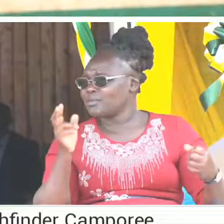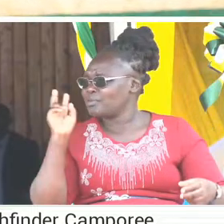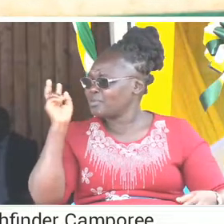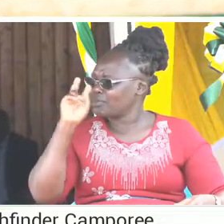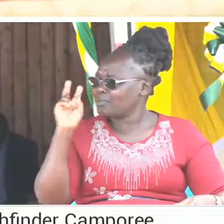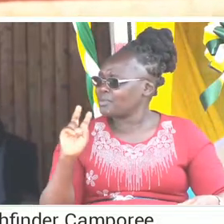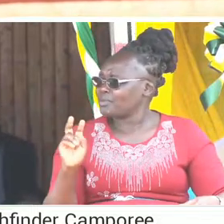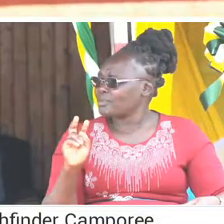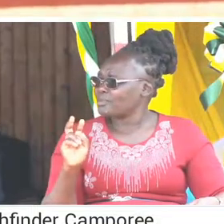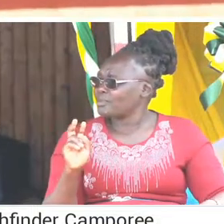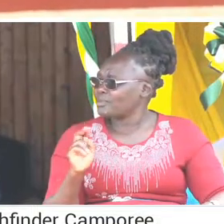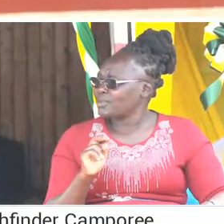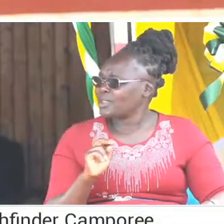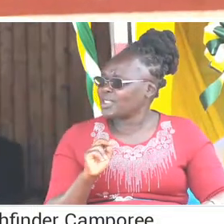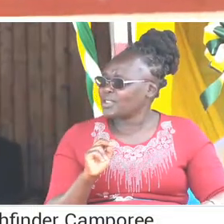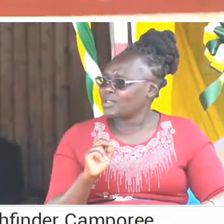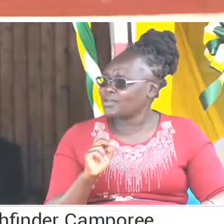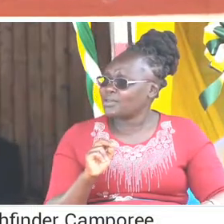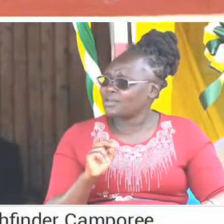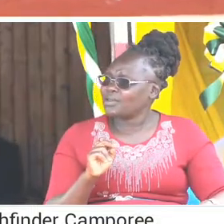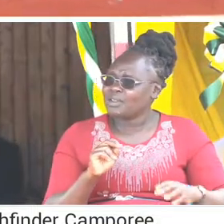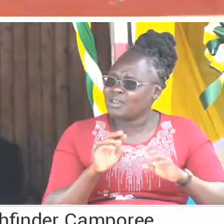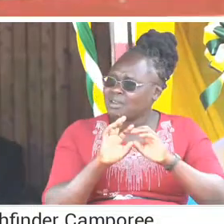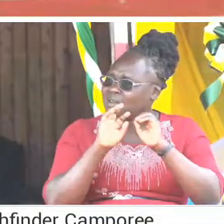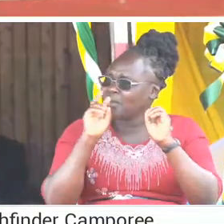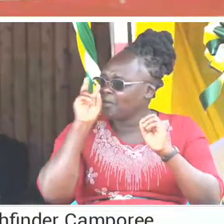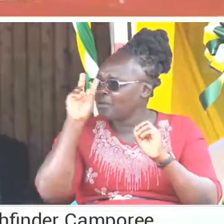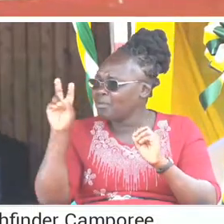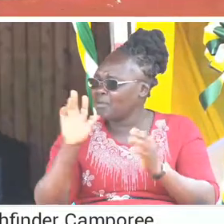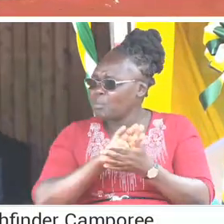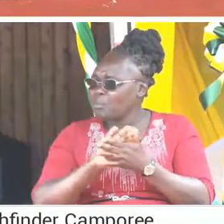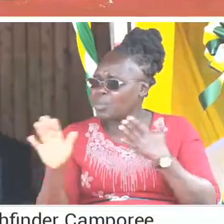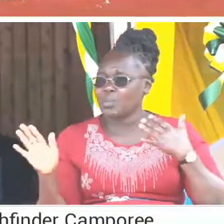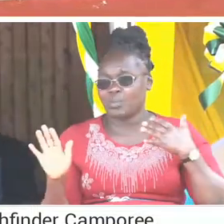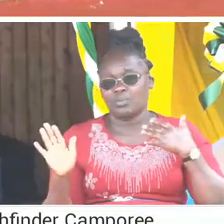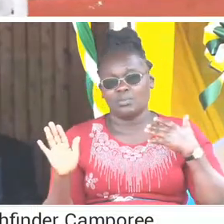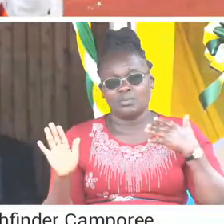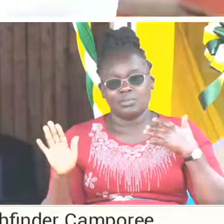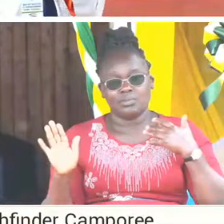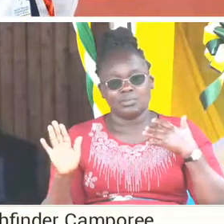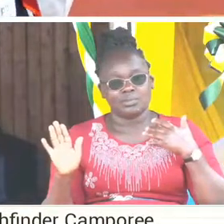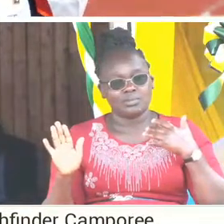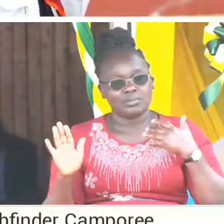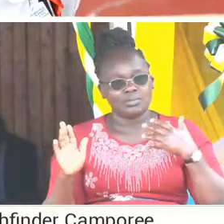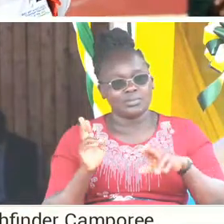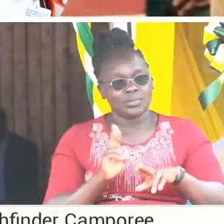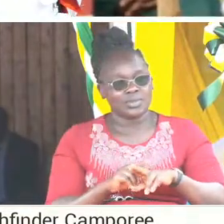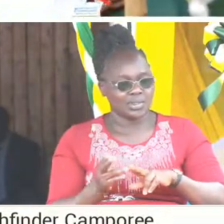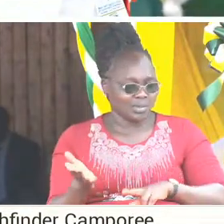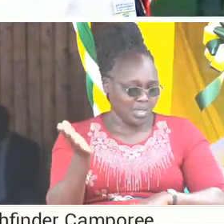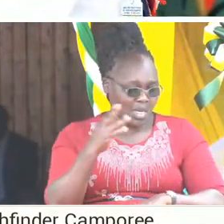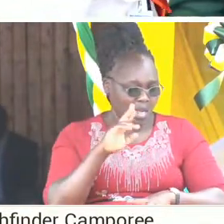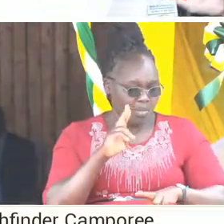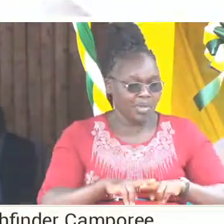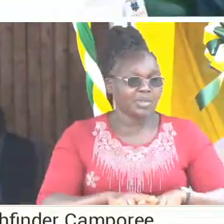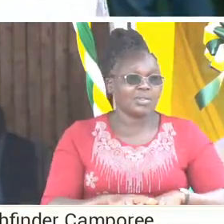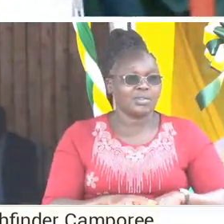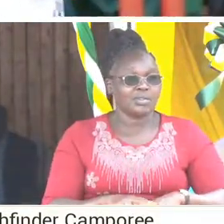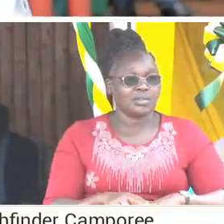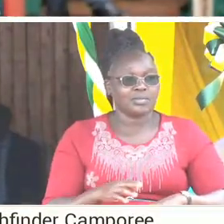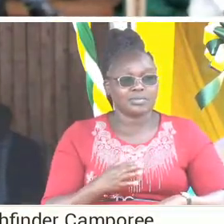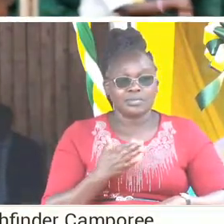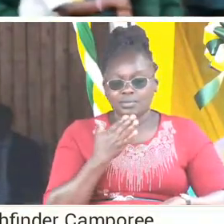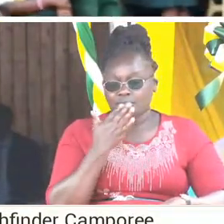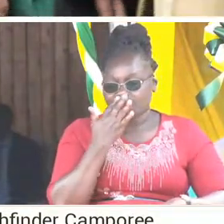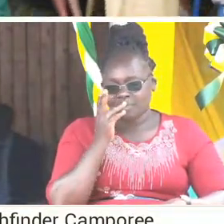nje. Hakuona kitu. Akarudi kuketi, sema harufu ikazidi. Harufu ikazidi. Wewe hujaniambia hata